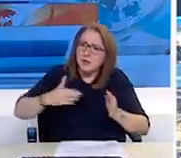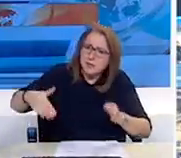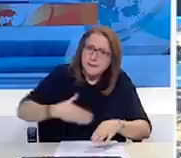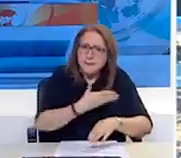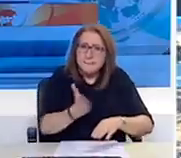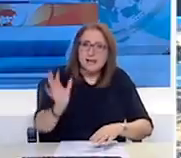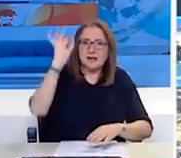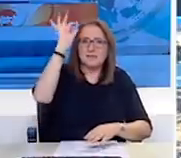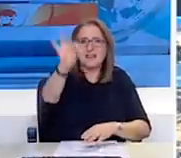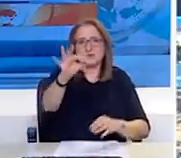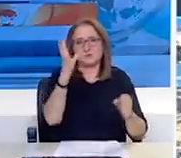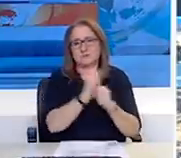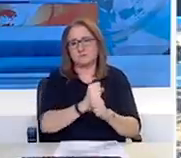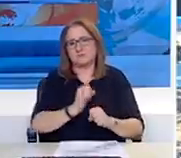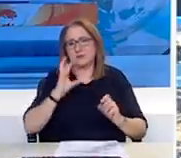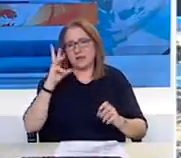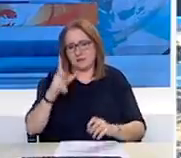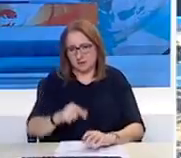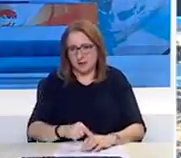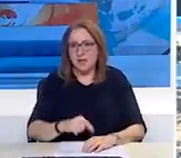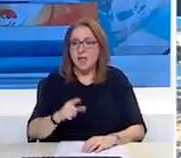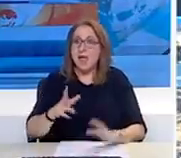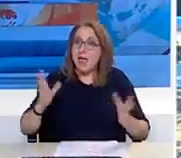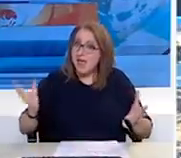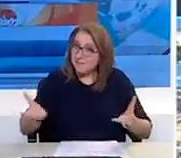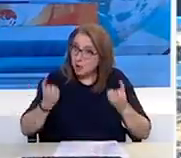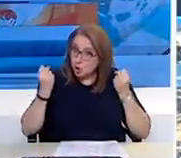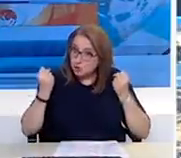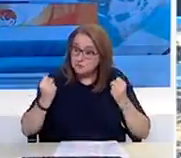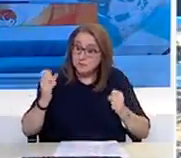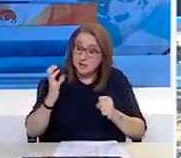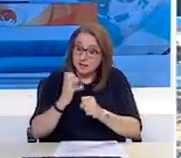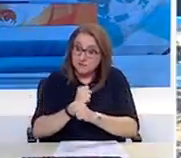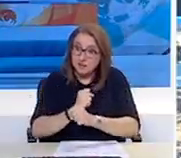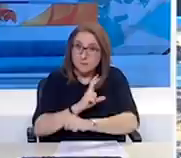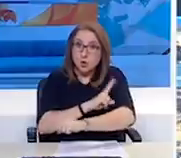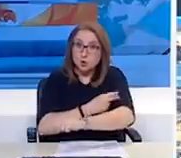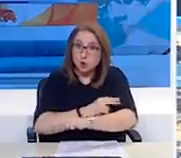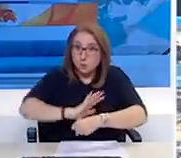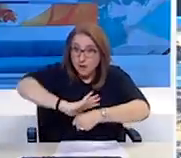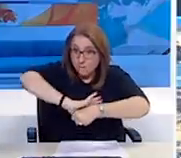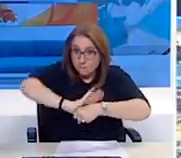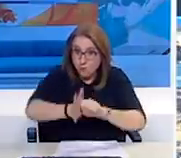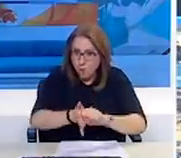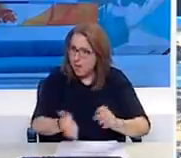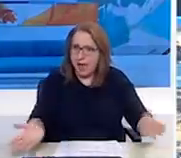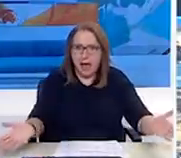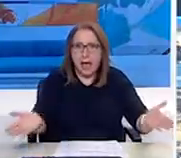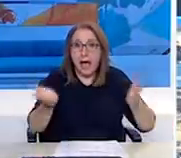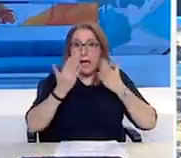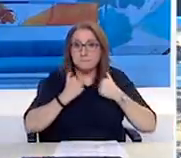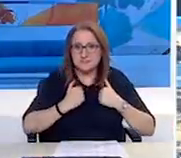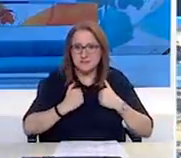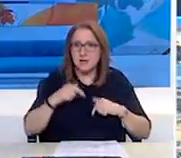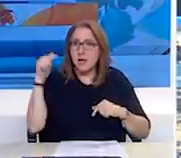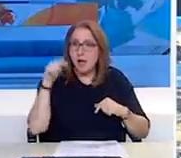υγείας. Εύχομαι να μην φτάσουμε και δεν φτάσαμε στην πρώτη φάση. Ένα μεγάλο κατόρθωμα και μια μεγάλη επιτυχία των Ελλήνων, της πατρίδας μας, αυτό